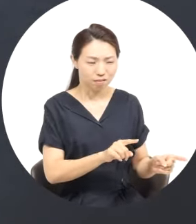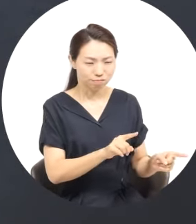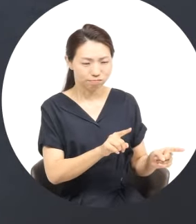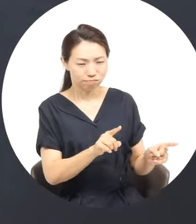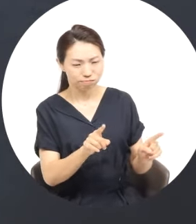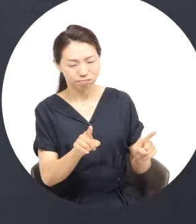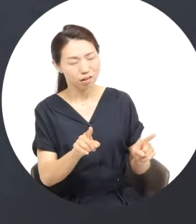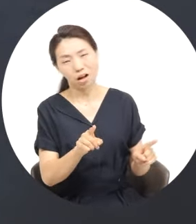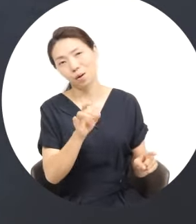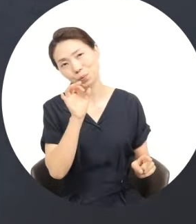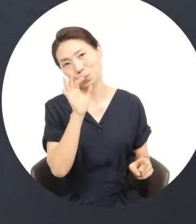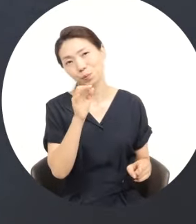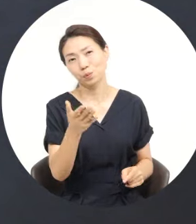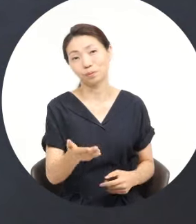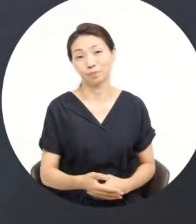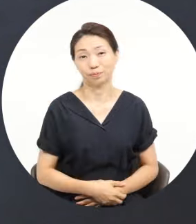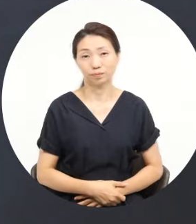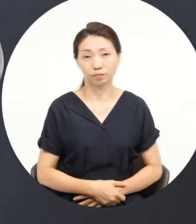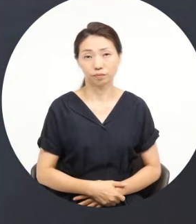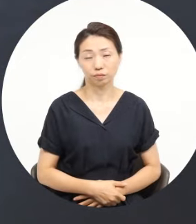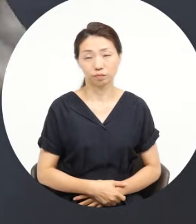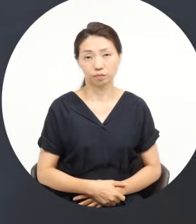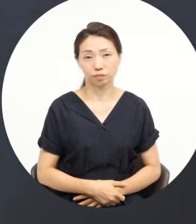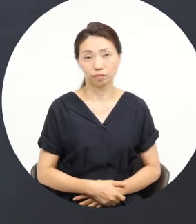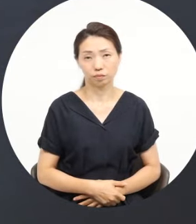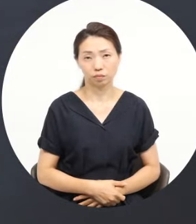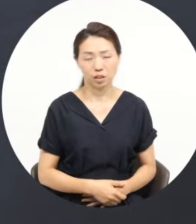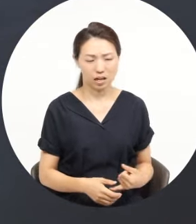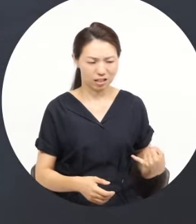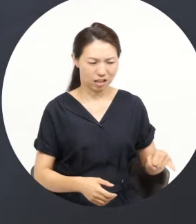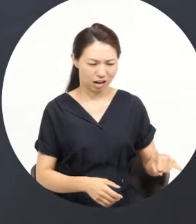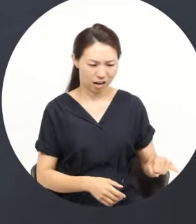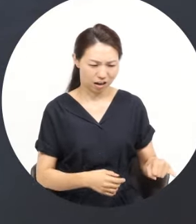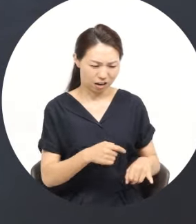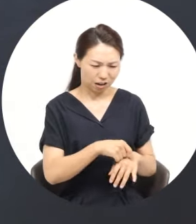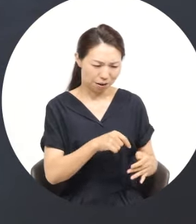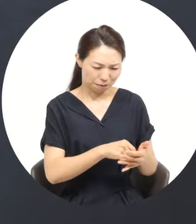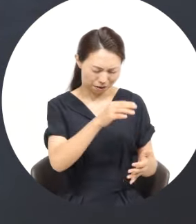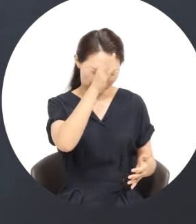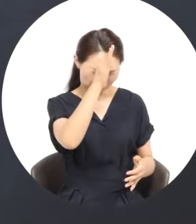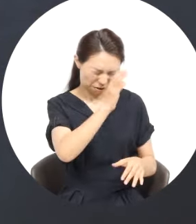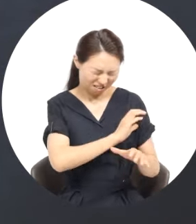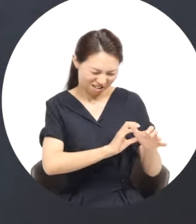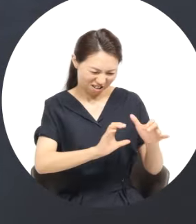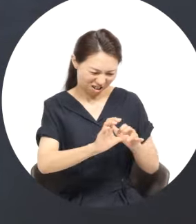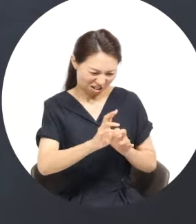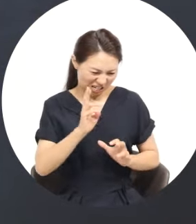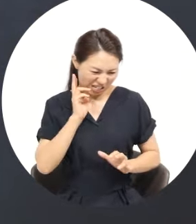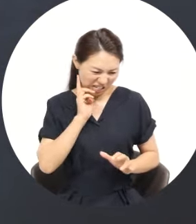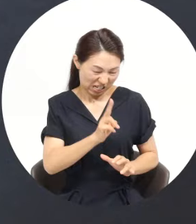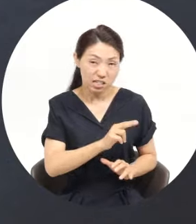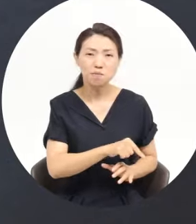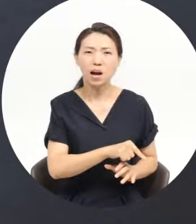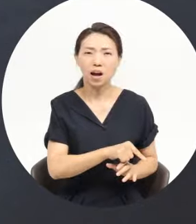그릇이 자기가 지금 되지 못한다. 그 병을 더 부추기는 역할을 하지.